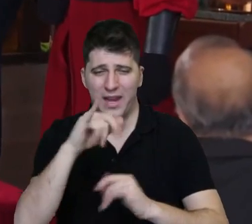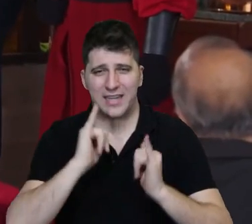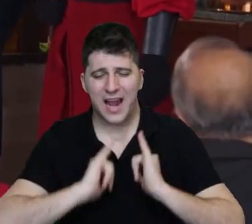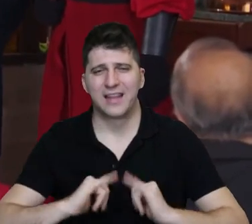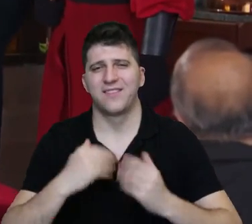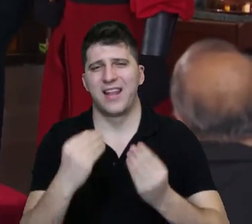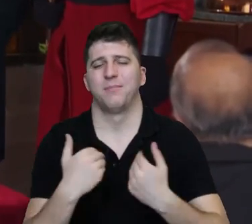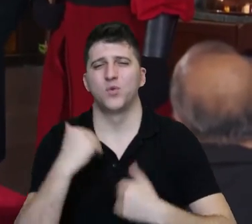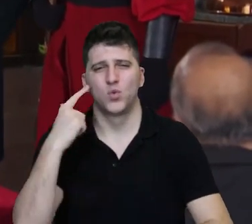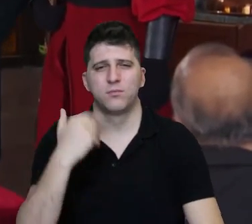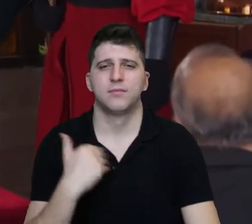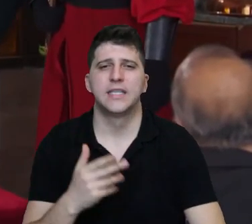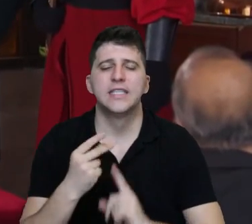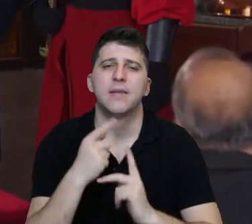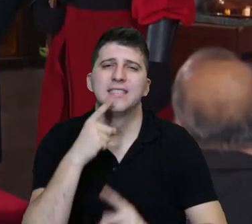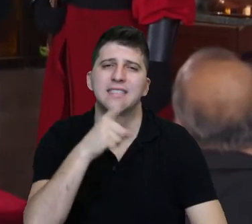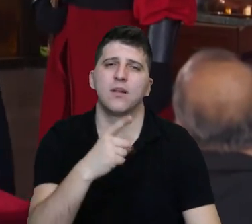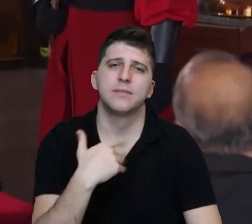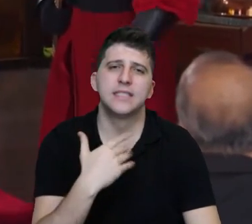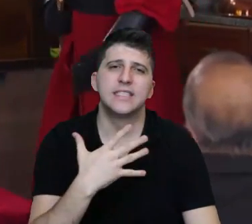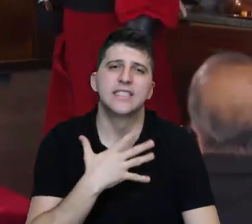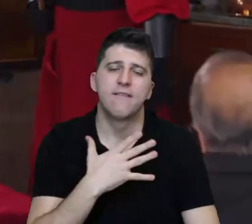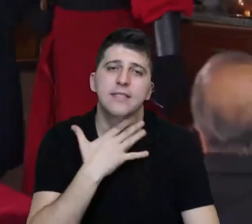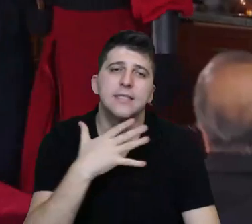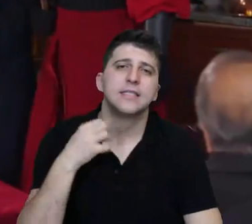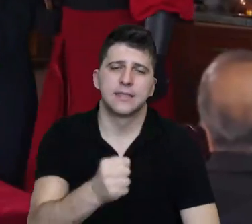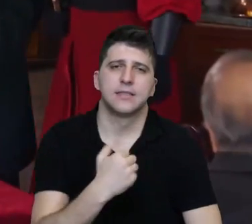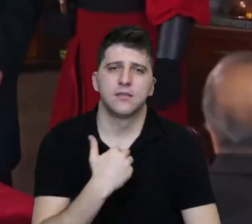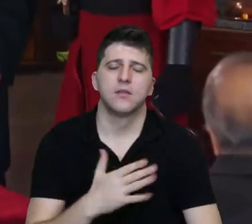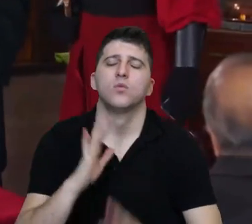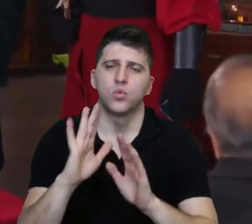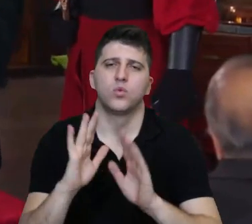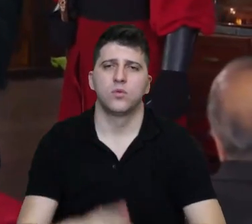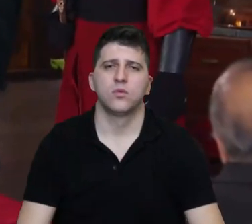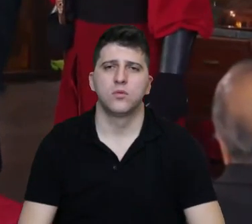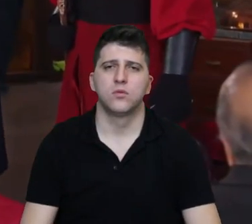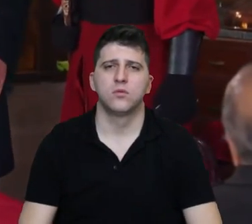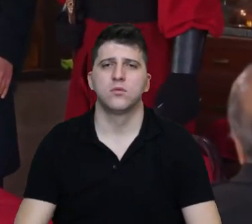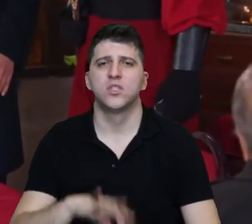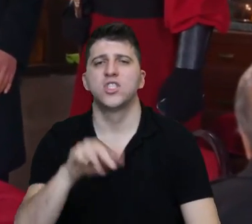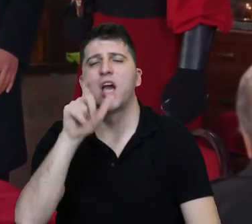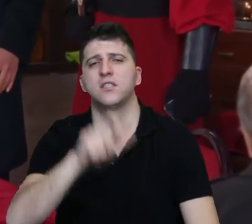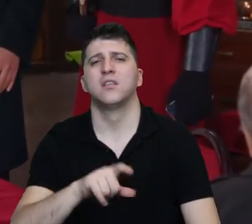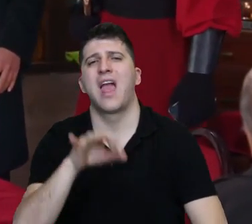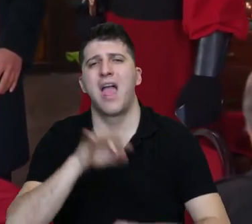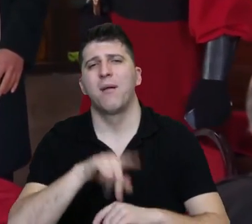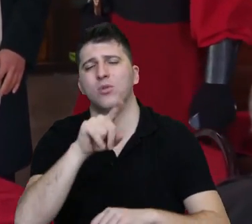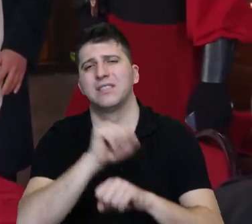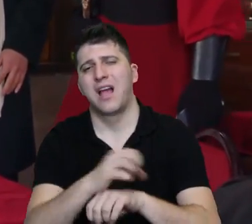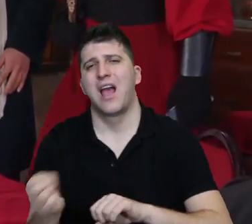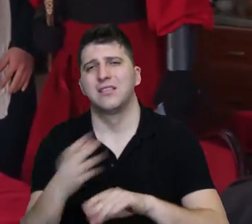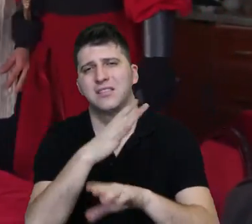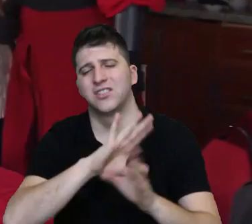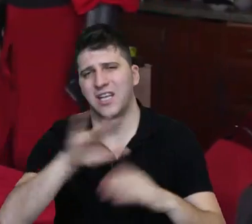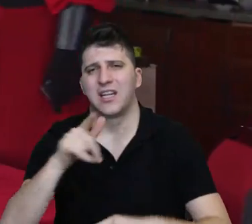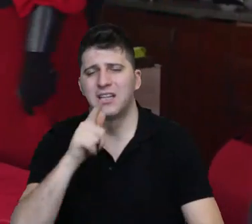nefes aldırayım dedim. İsmail senin o nefesini boğazına düğümlerim bak ha. Hancı, çabuk bu soytarı izinden atın.